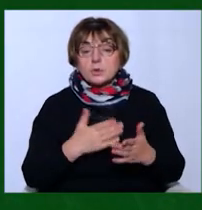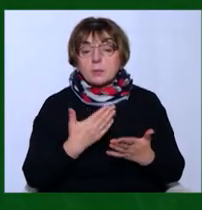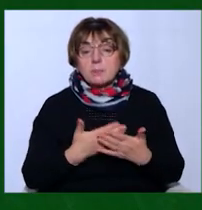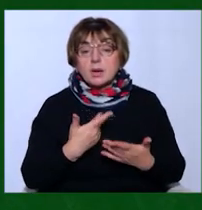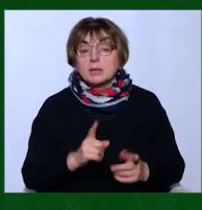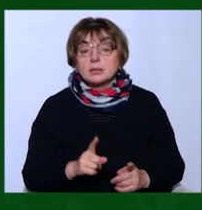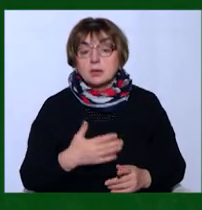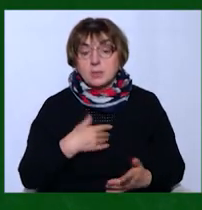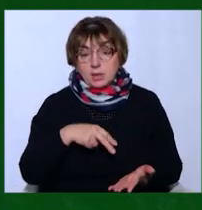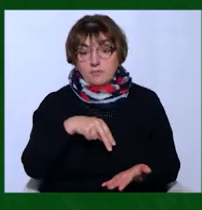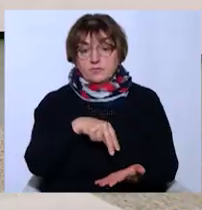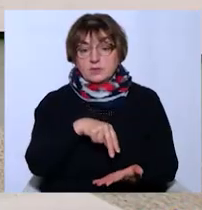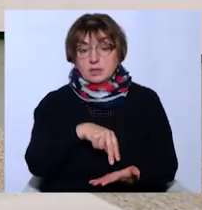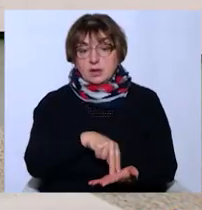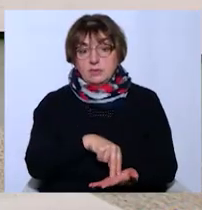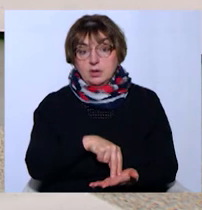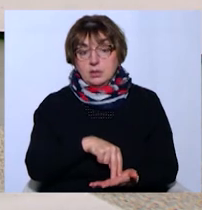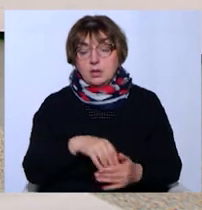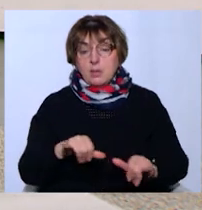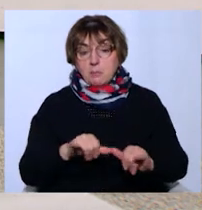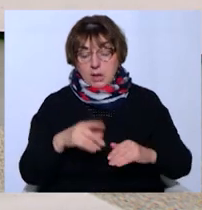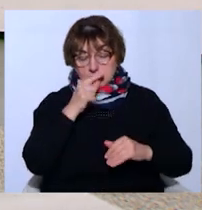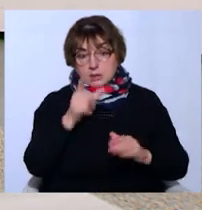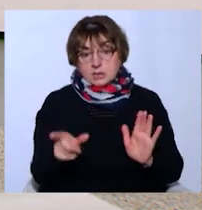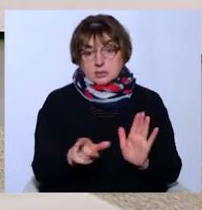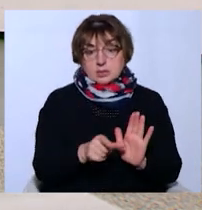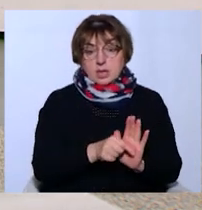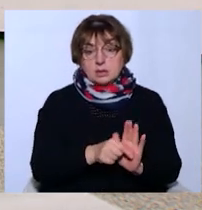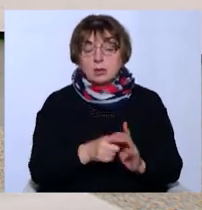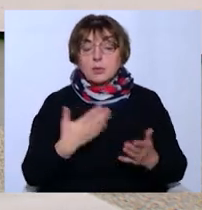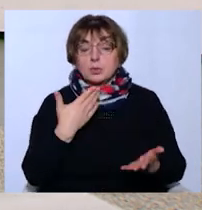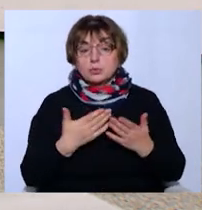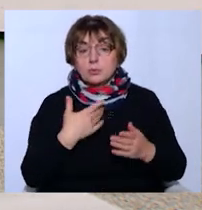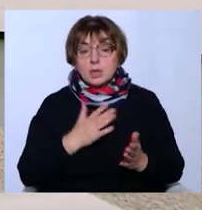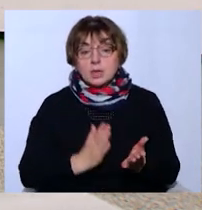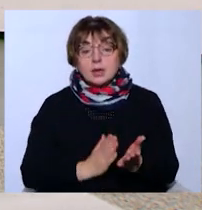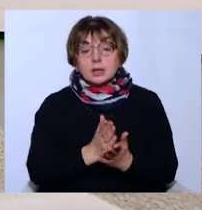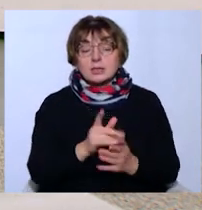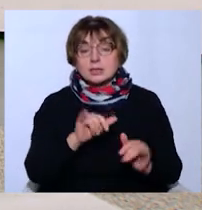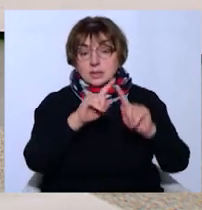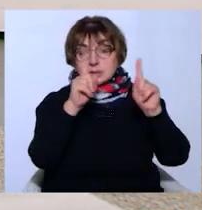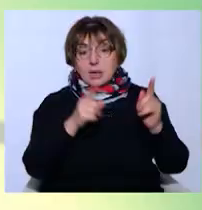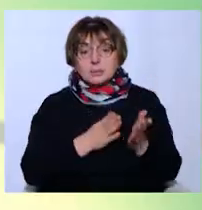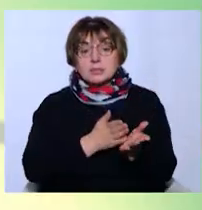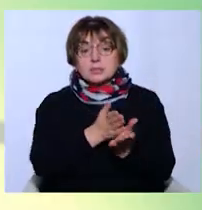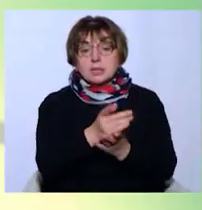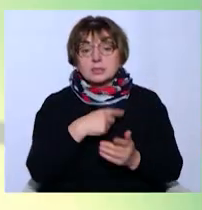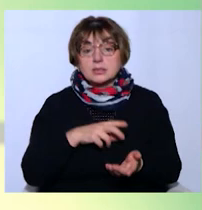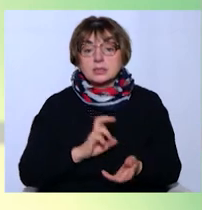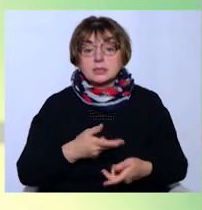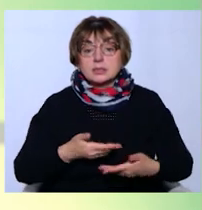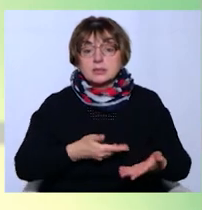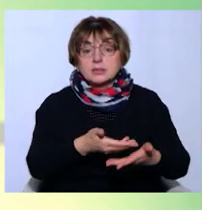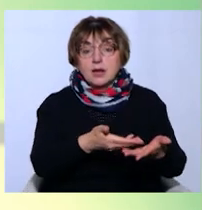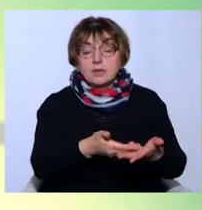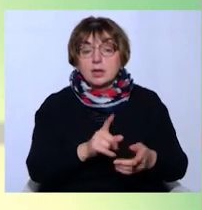მე ახლა ვდგავარ და მაგიტასთან, მაგრამ თუ მე დაფისკენ წავალ, მაშინ ჩემი